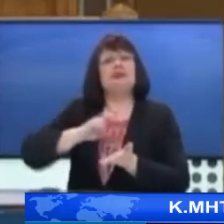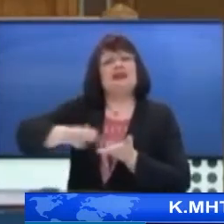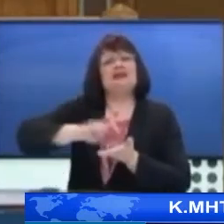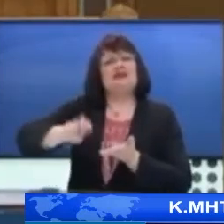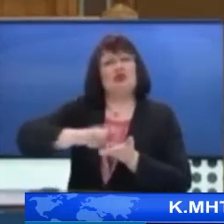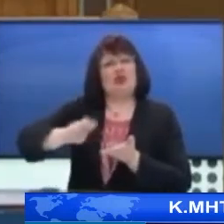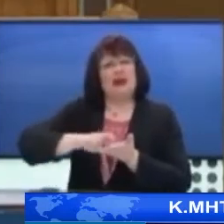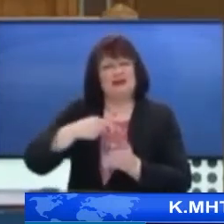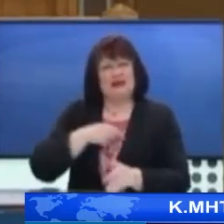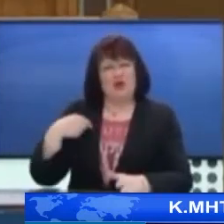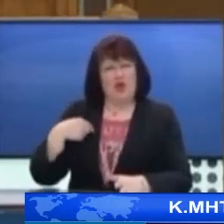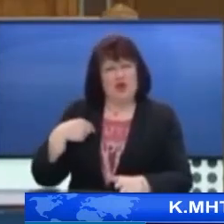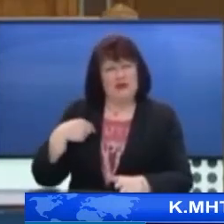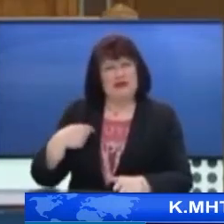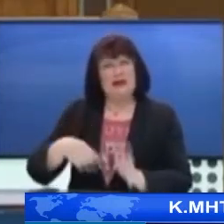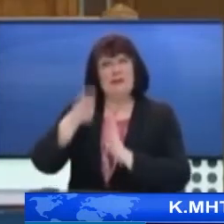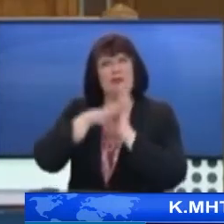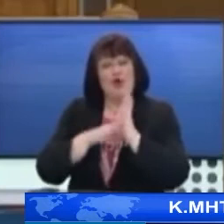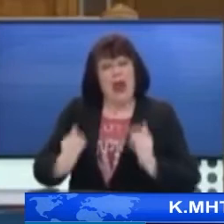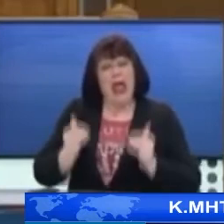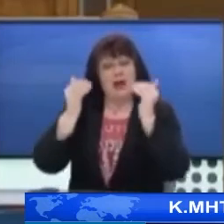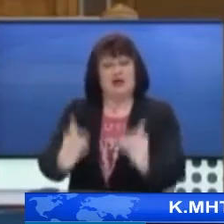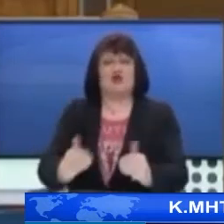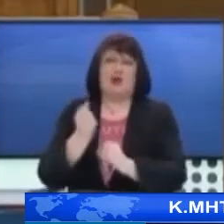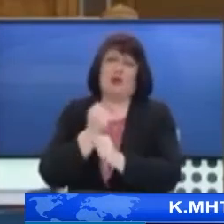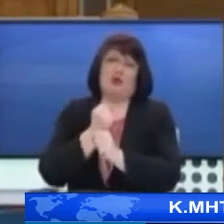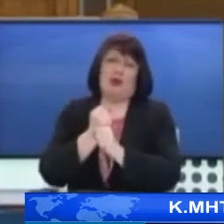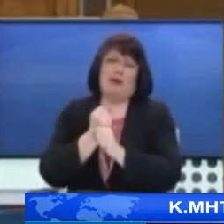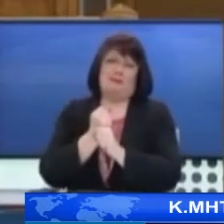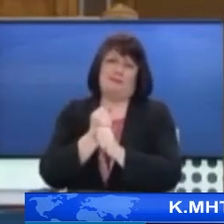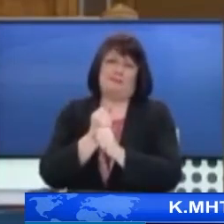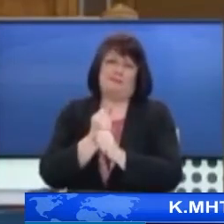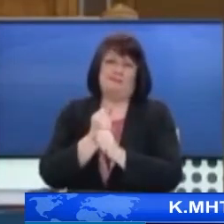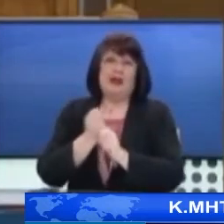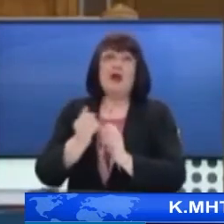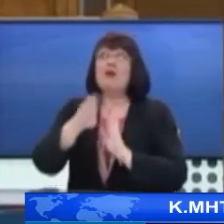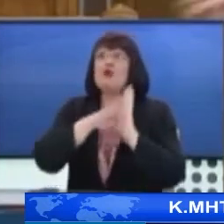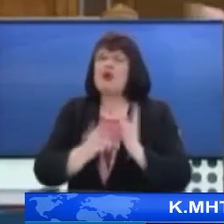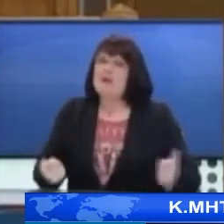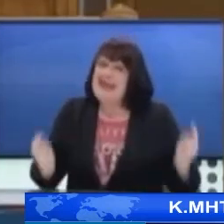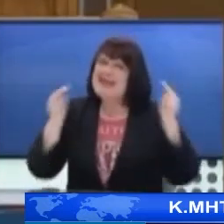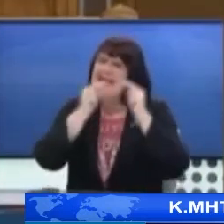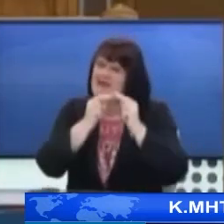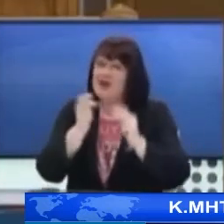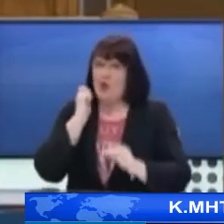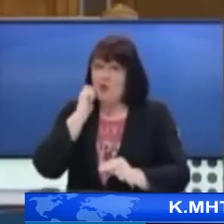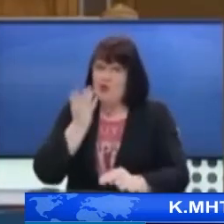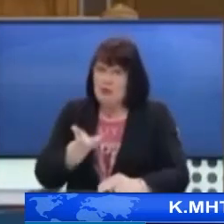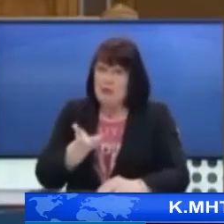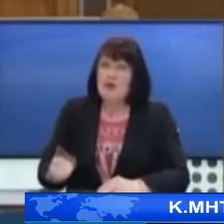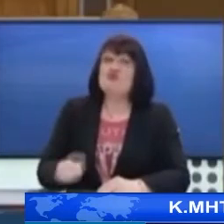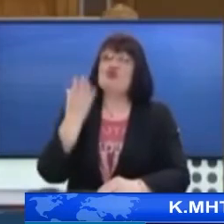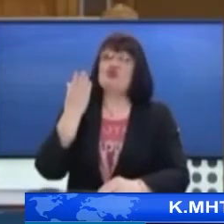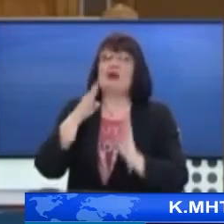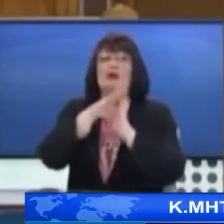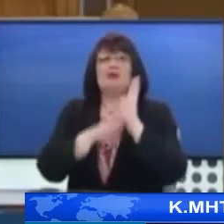εργοδοτικών εισφορών μέσω του προγράμματος αναστολής εργασίας. Μπορούν να επαχθούν στο πρόγραμμα Γέφυρα, μπορούν να επαχθούν στο νέο πρόγραμμα για την